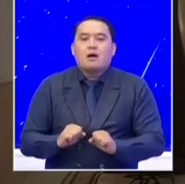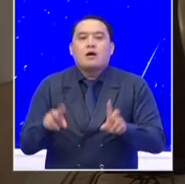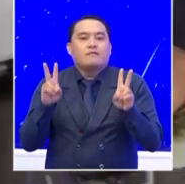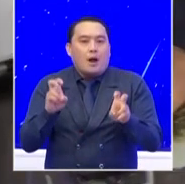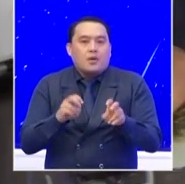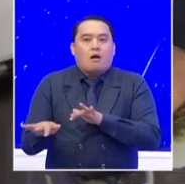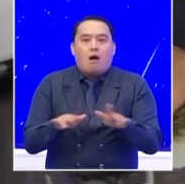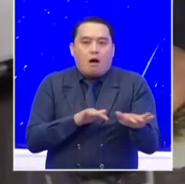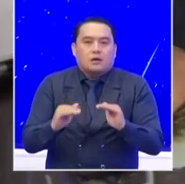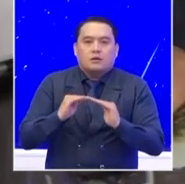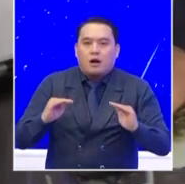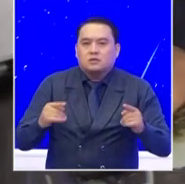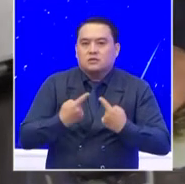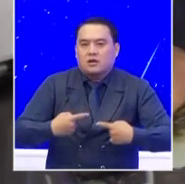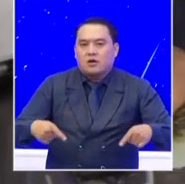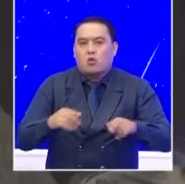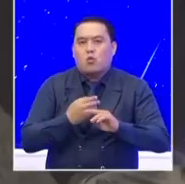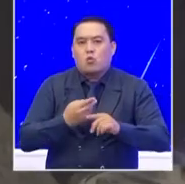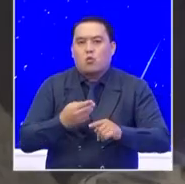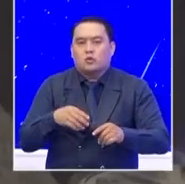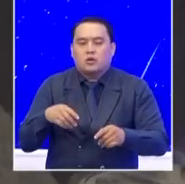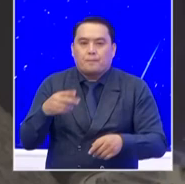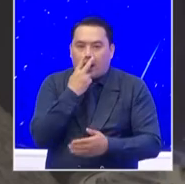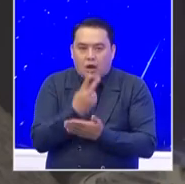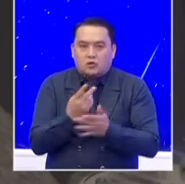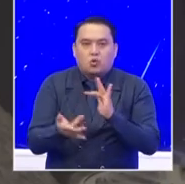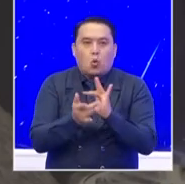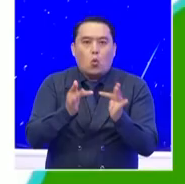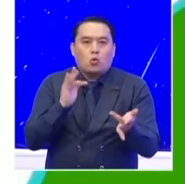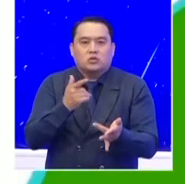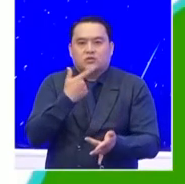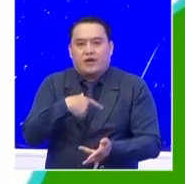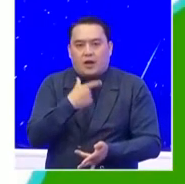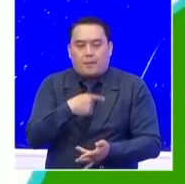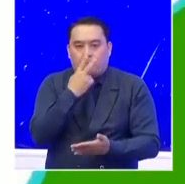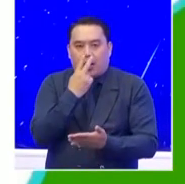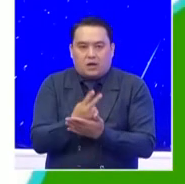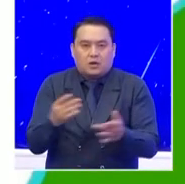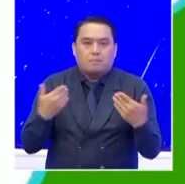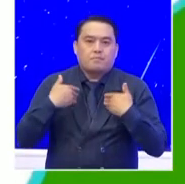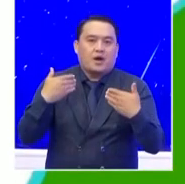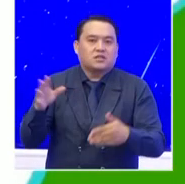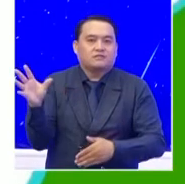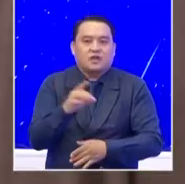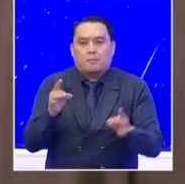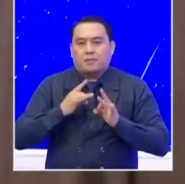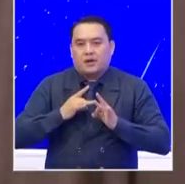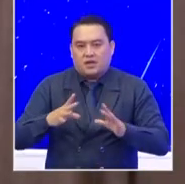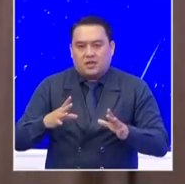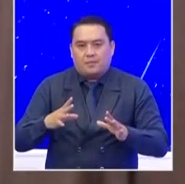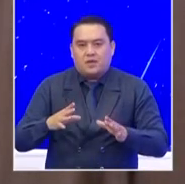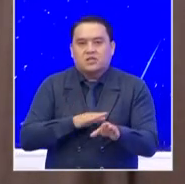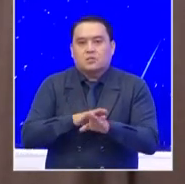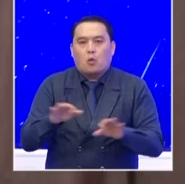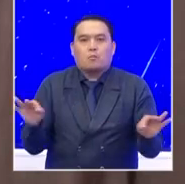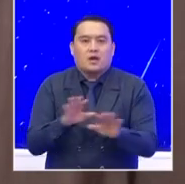рамках акции ребята из разных уголков Алматинской области публиковали в социальных сетях ролики, в которых поздравляли всех с праздником детства,